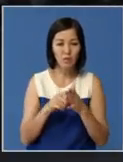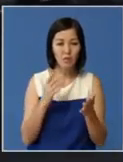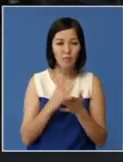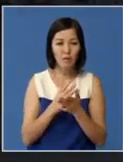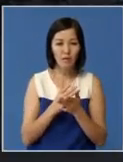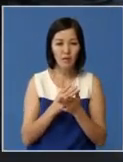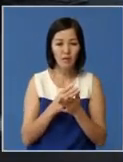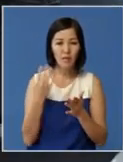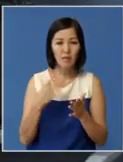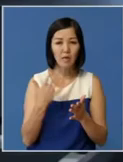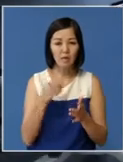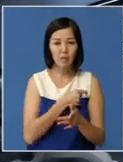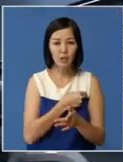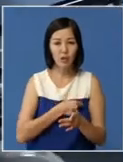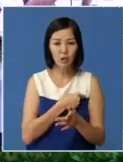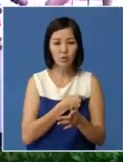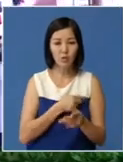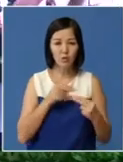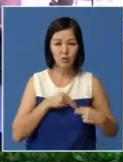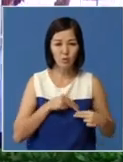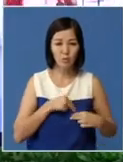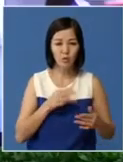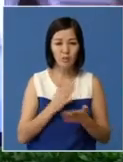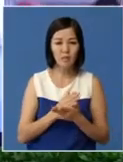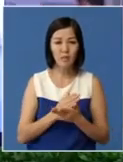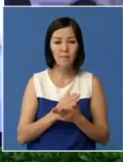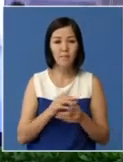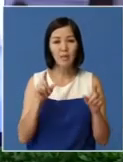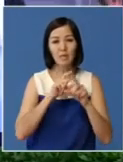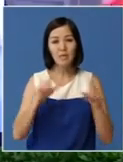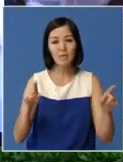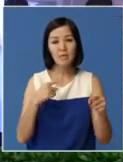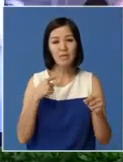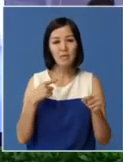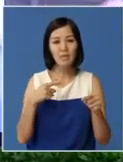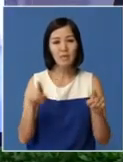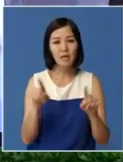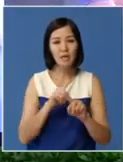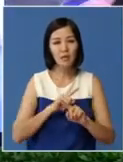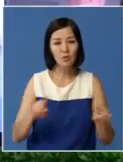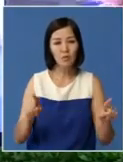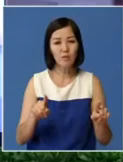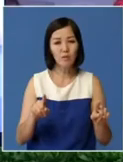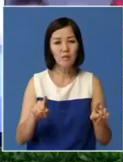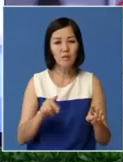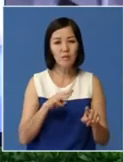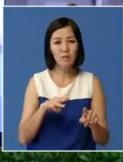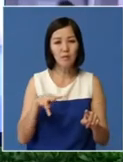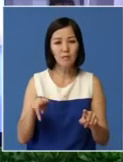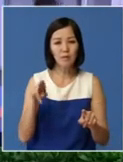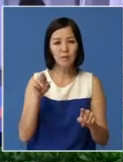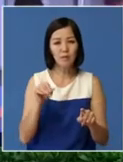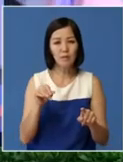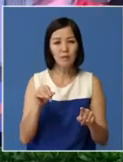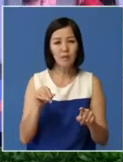білікті 45 жаттықтырушы қабылданыпты. Бұл кешен ерекшелігі ТМД елінде айтап өтетін болсақ, бұндай кешен жоқ. Бұл